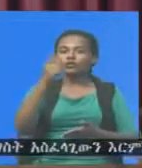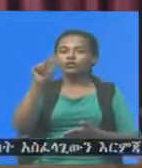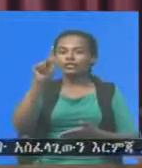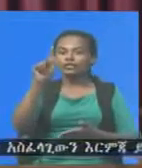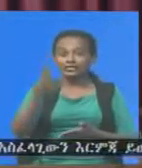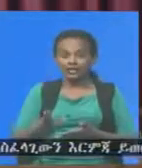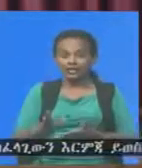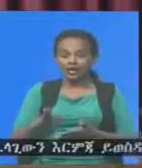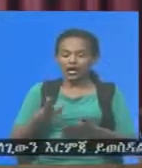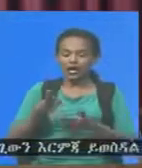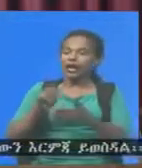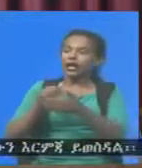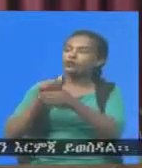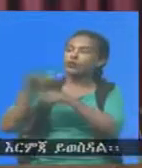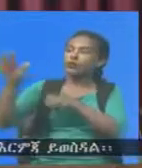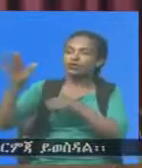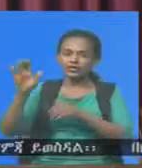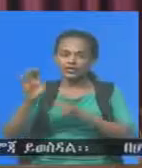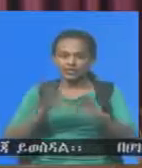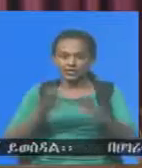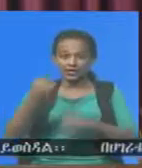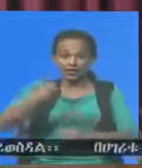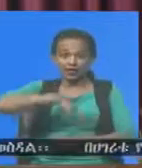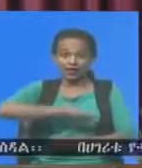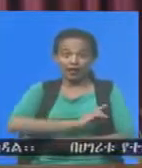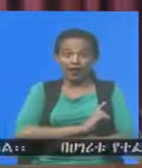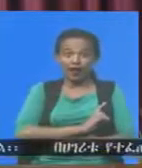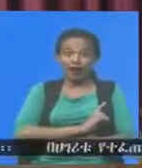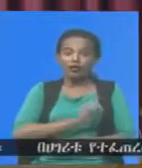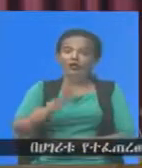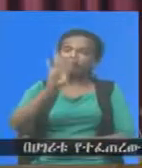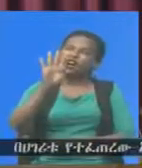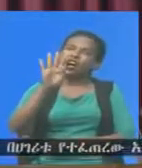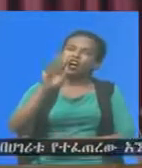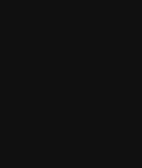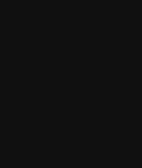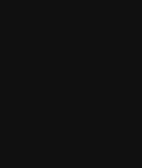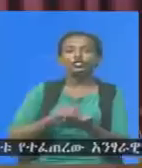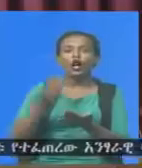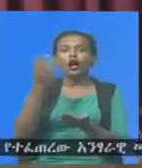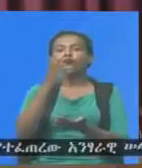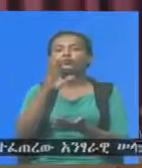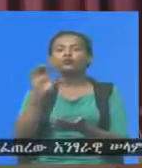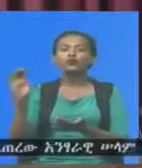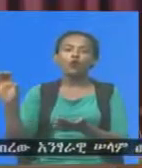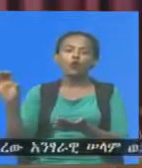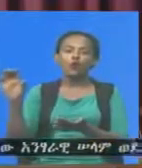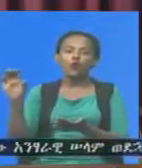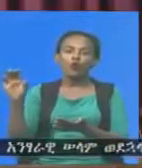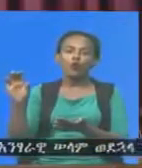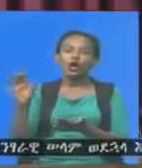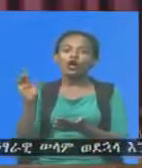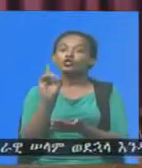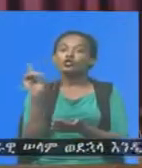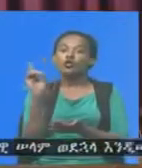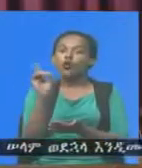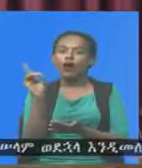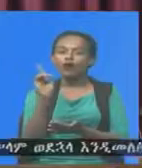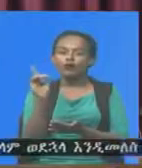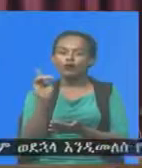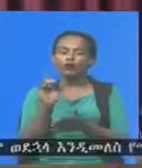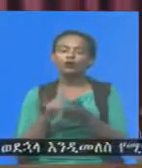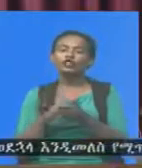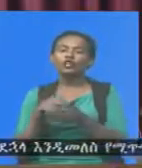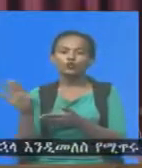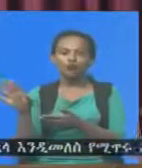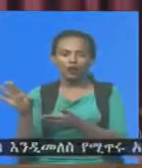ኤክስፖርት ሲደረግ የኛ እስከ 4500 ዶላር ገደማ ወጪ ያስወጣል